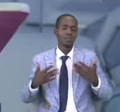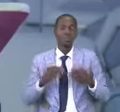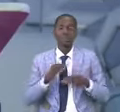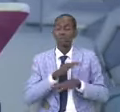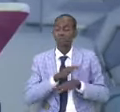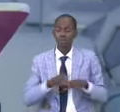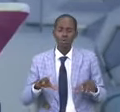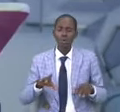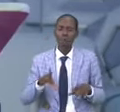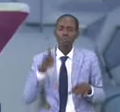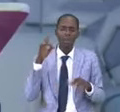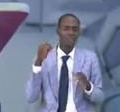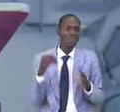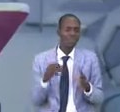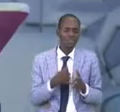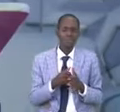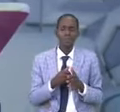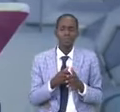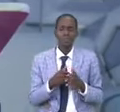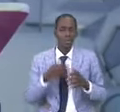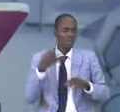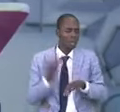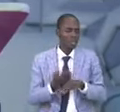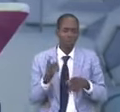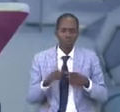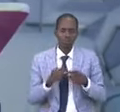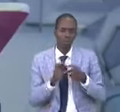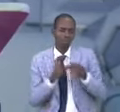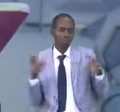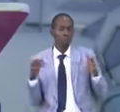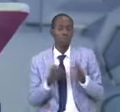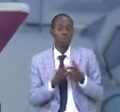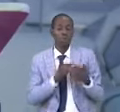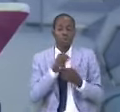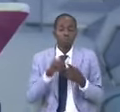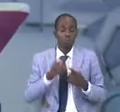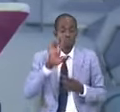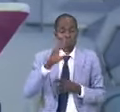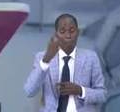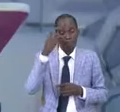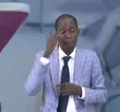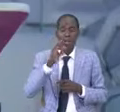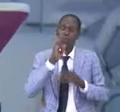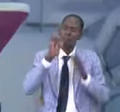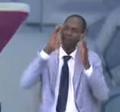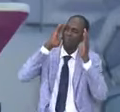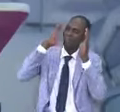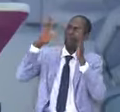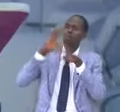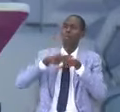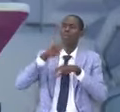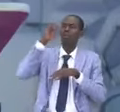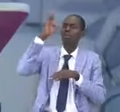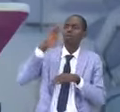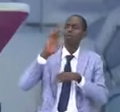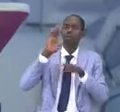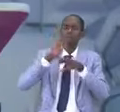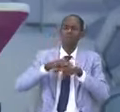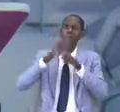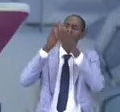n'est pas du mal à les abandonner quand tu as pensé est focalisé sur le ciel